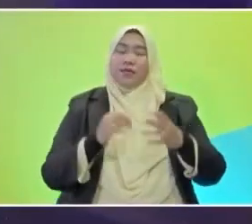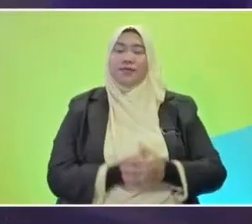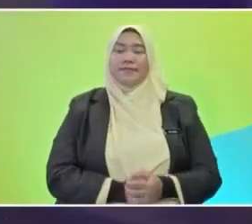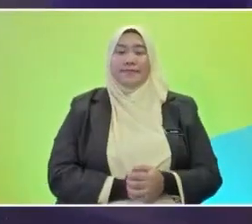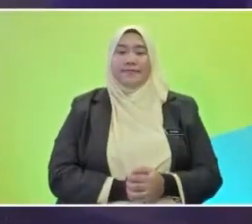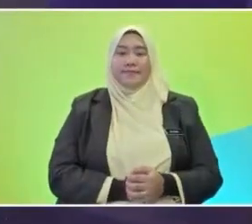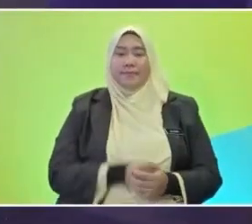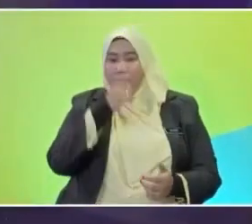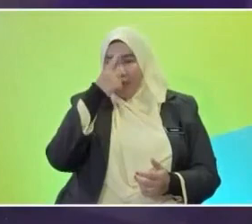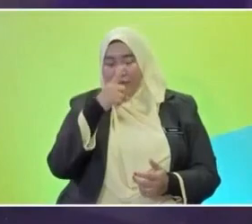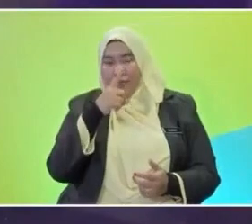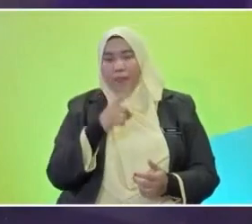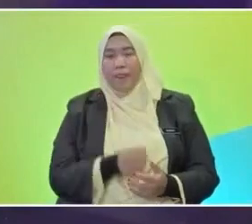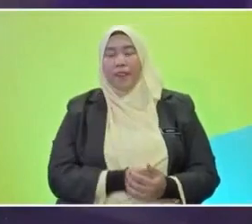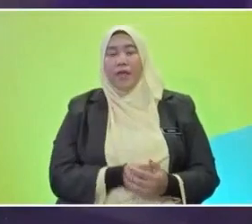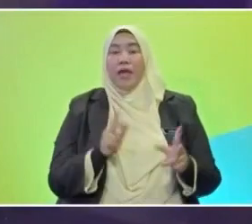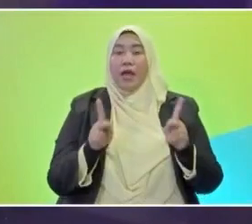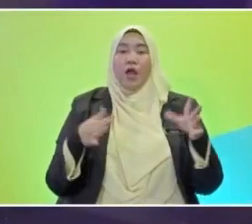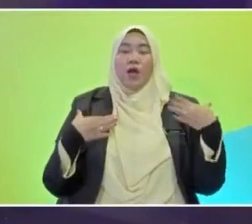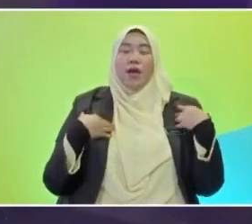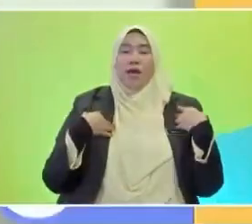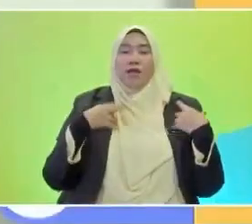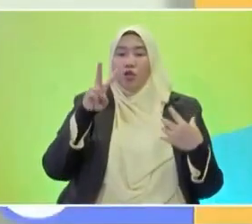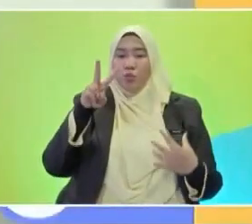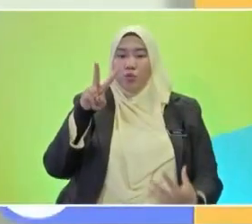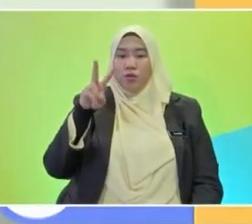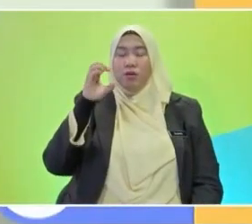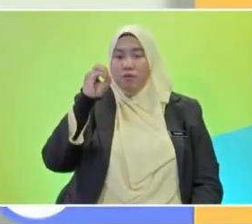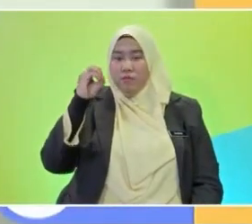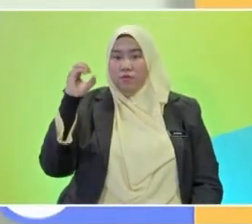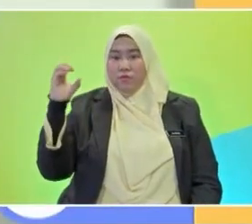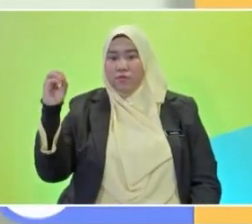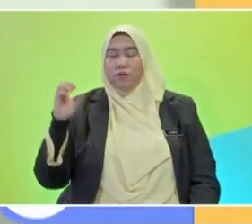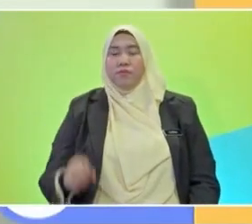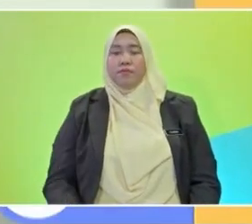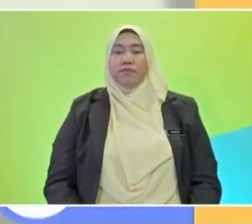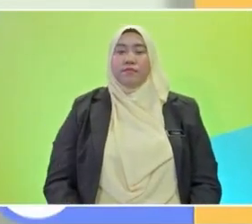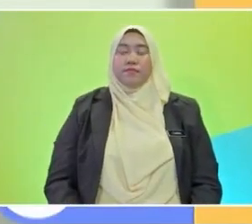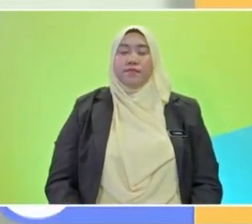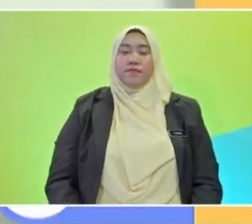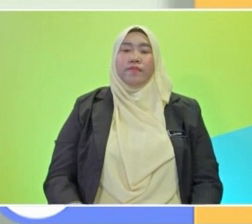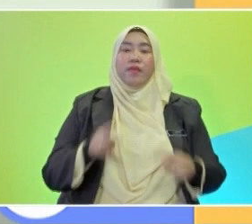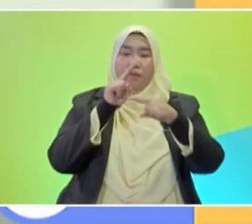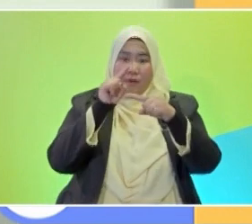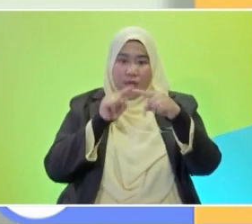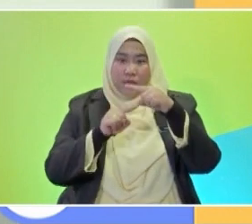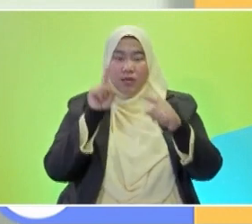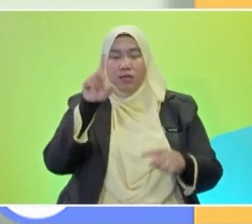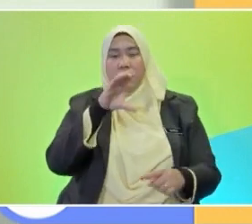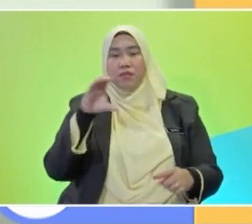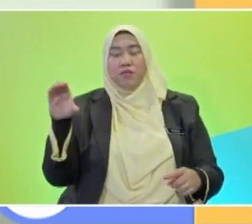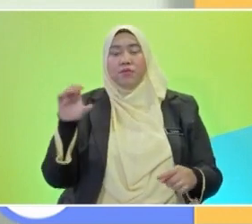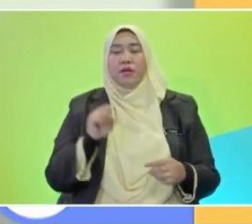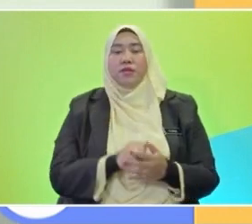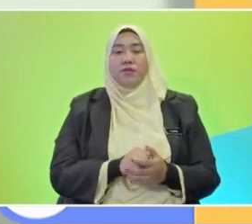jimat akan masuk kalau ada dua sifat di situ 24.000 24.000 50 bagikan dengan 100 kita